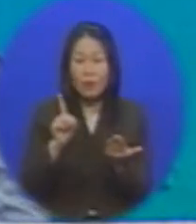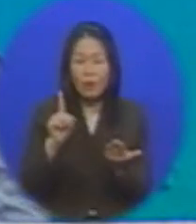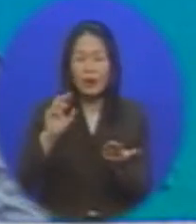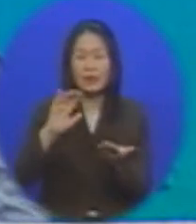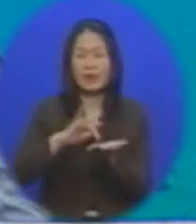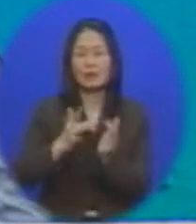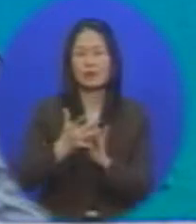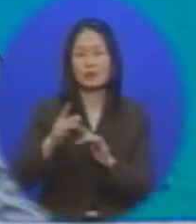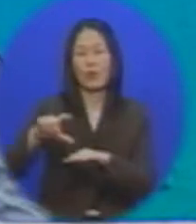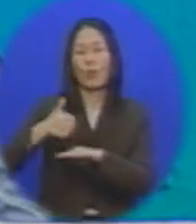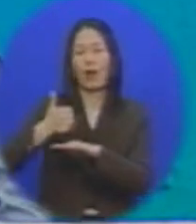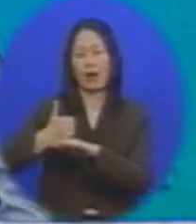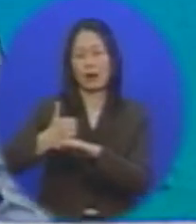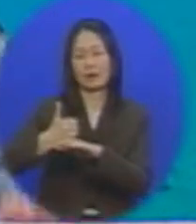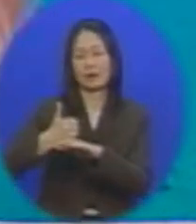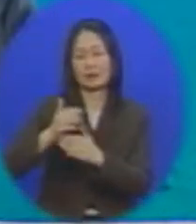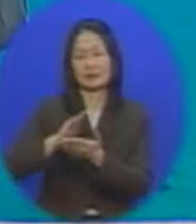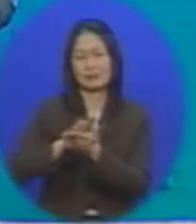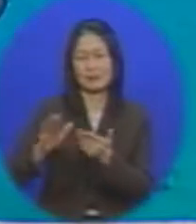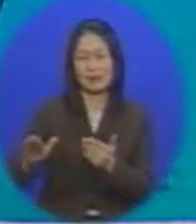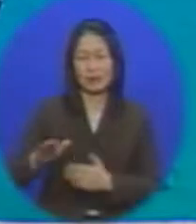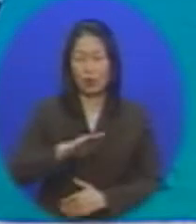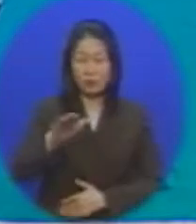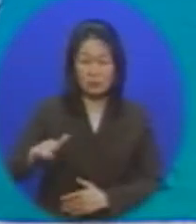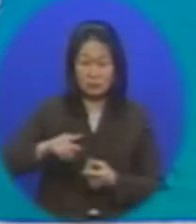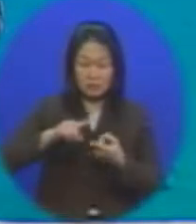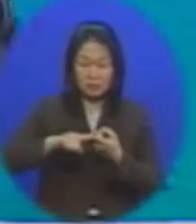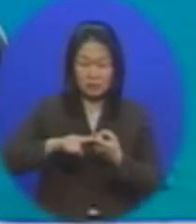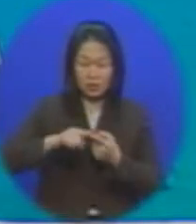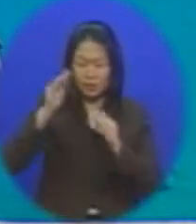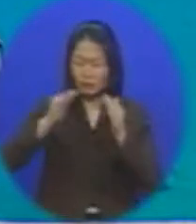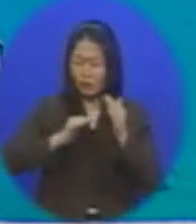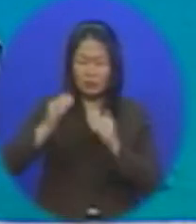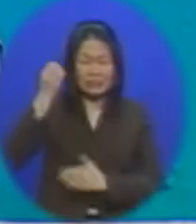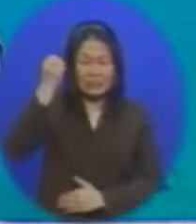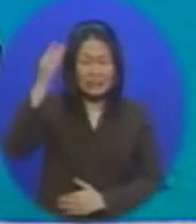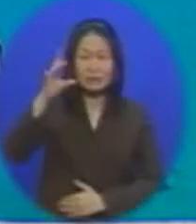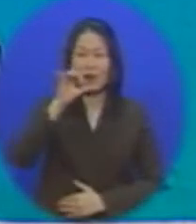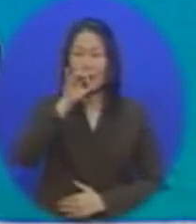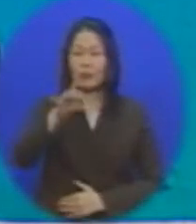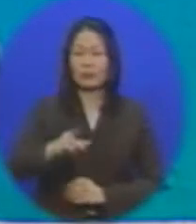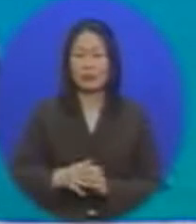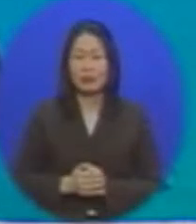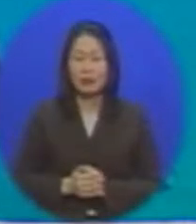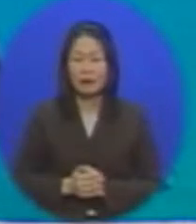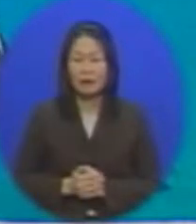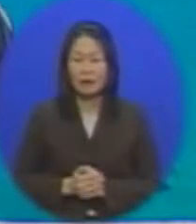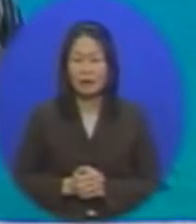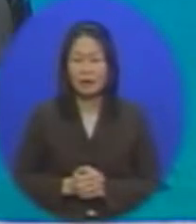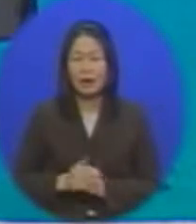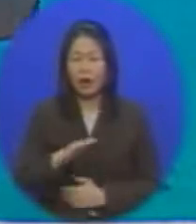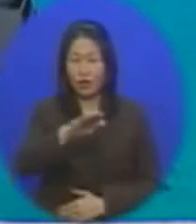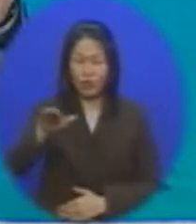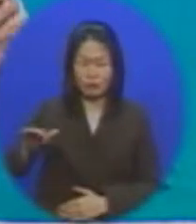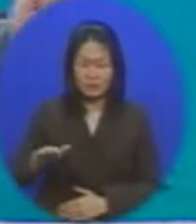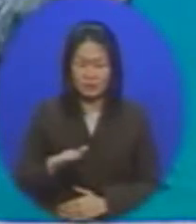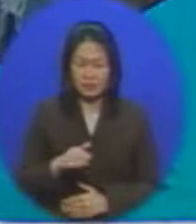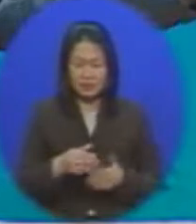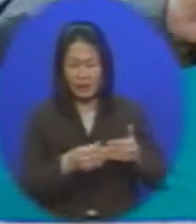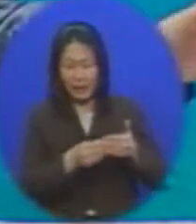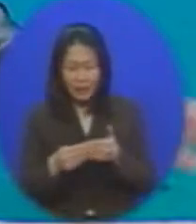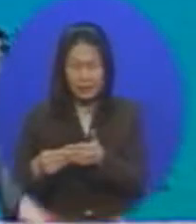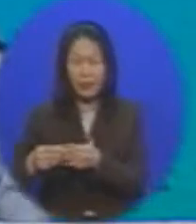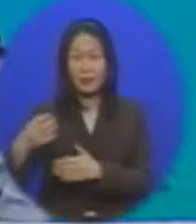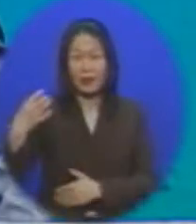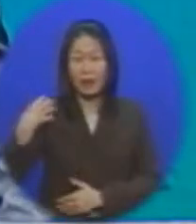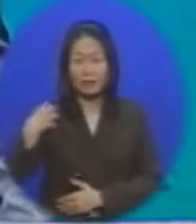세요 여러분이 그 사실을 절대 잊으시면 안되요 여러분이 안내를 쓰시던